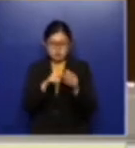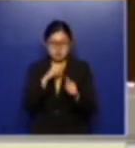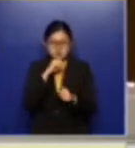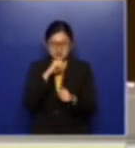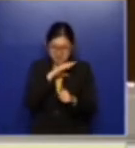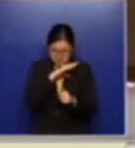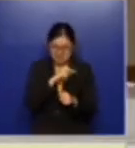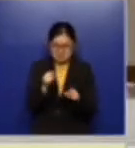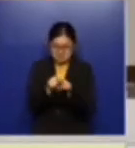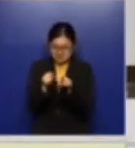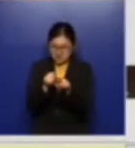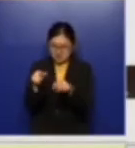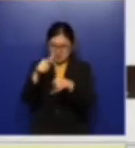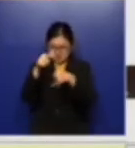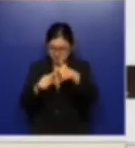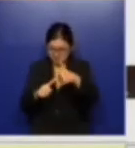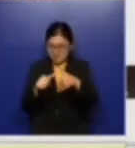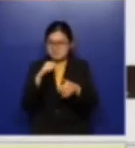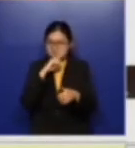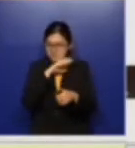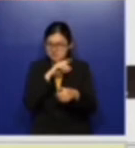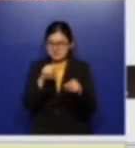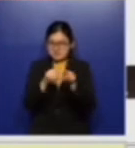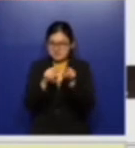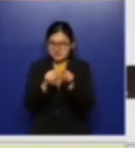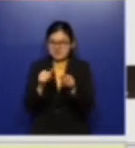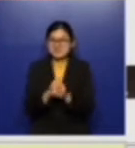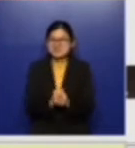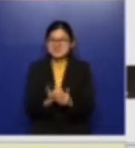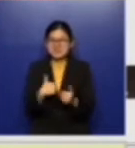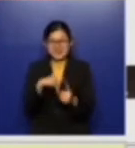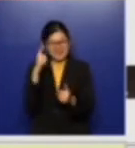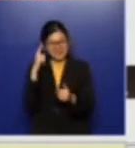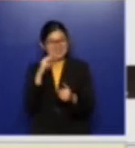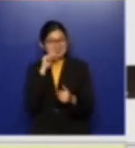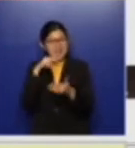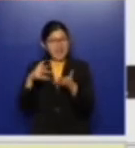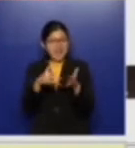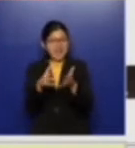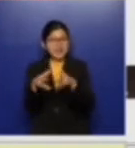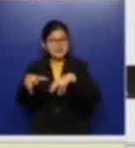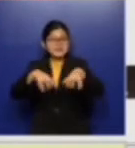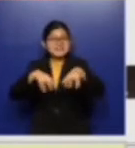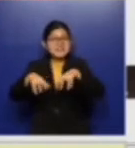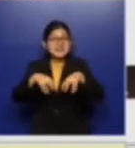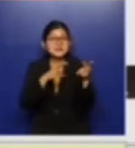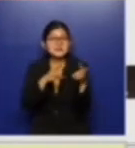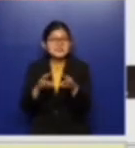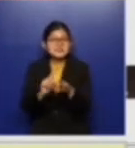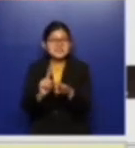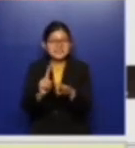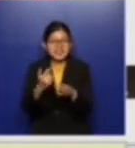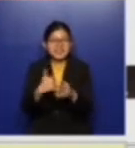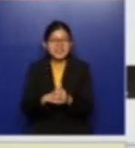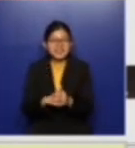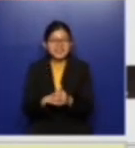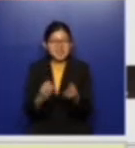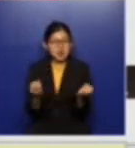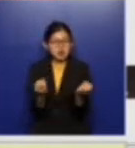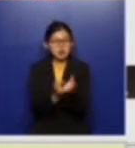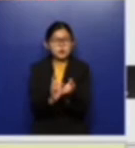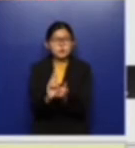ณนี่แหละดังนั้นเรื่องการจัดสรรน้ำที่มีผลกระ